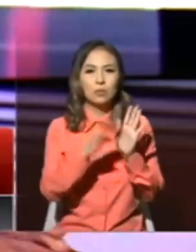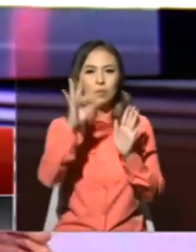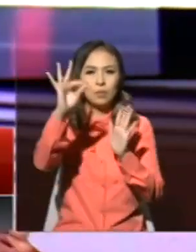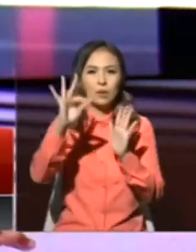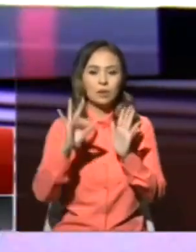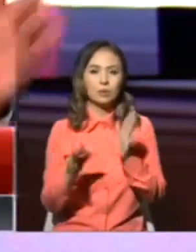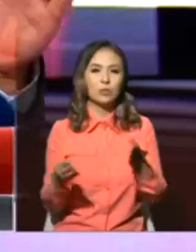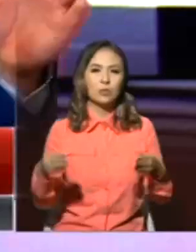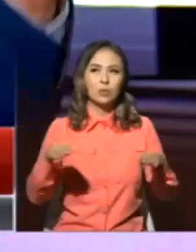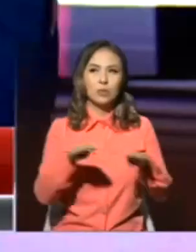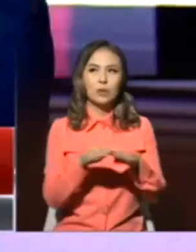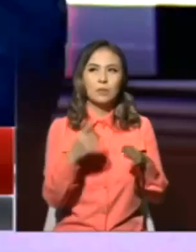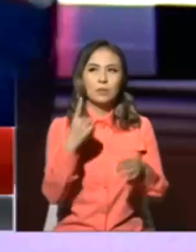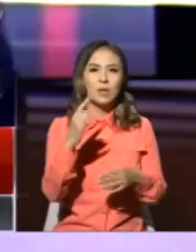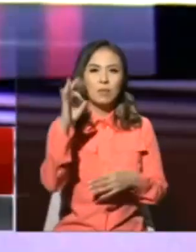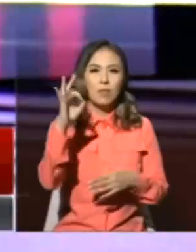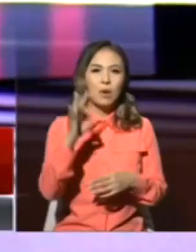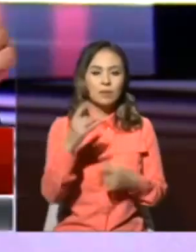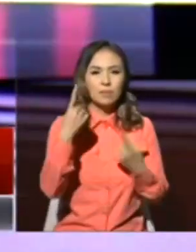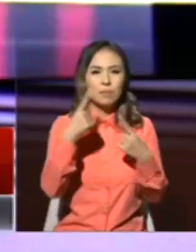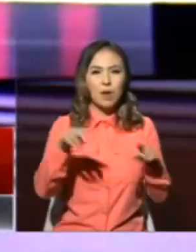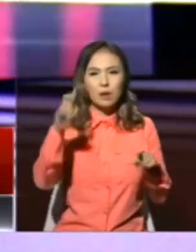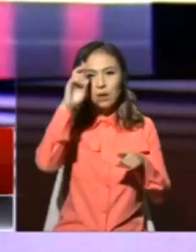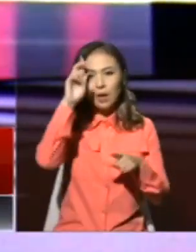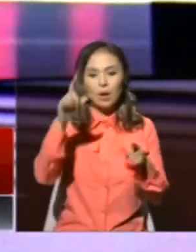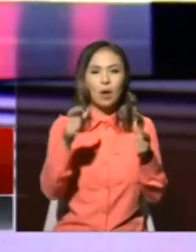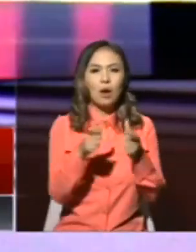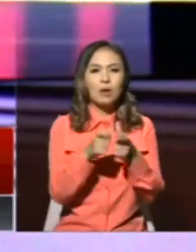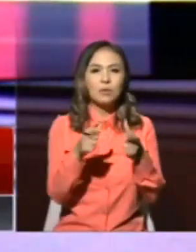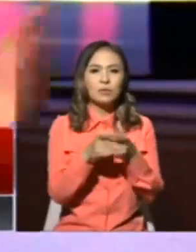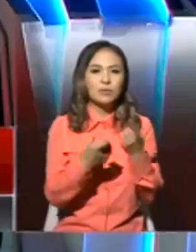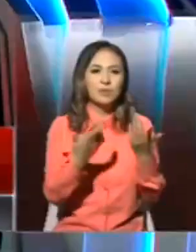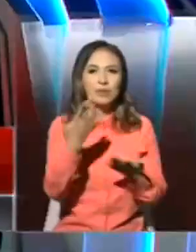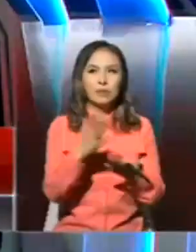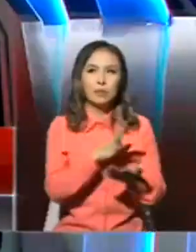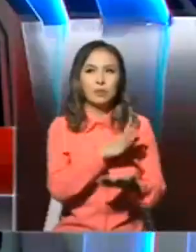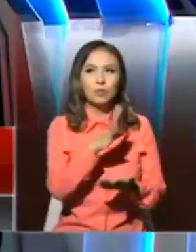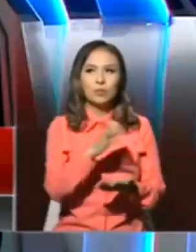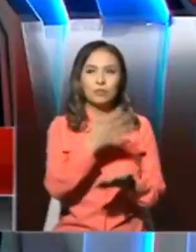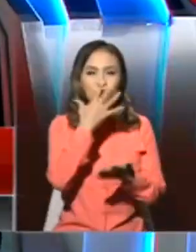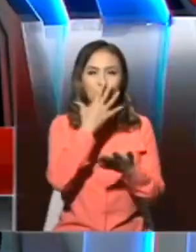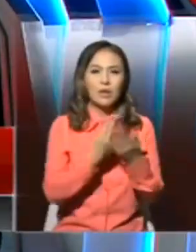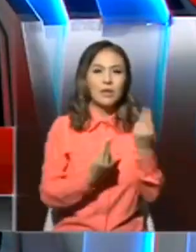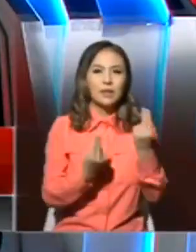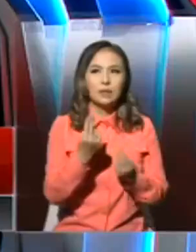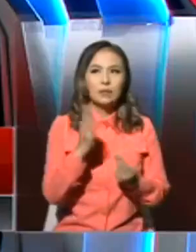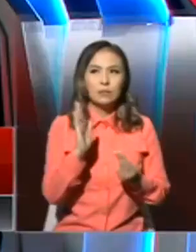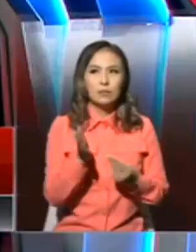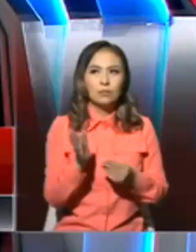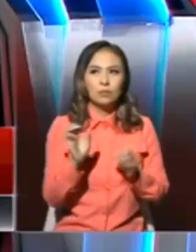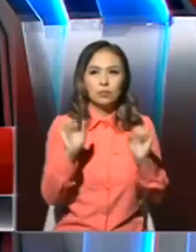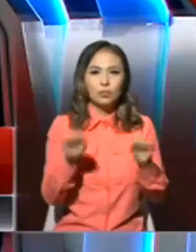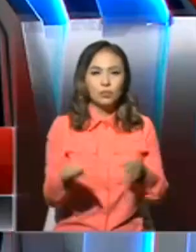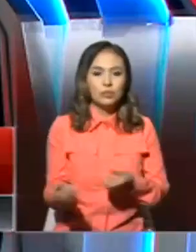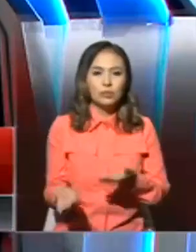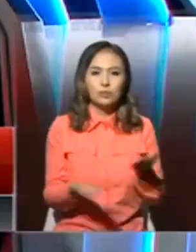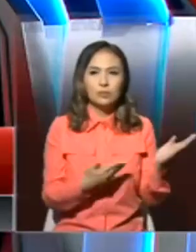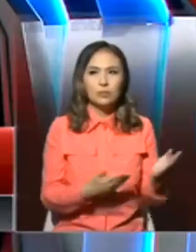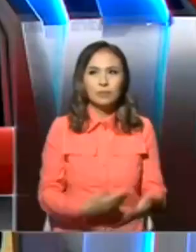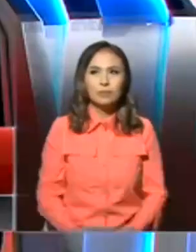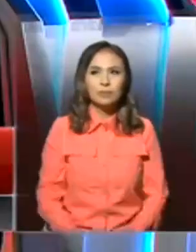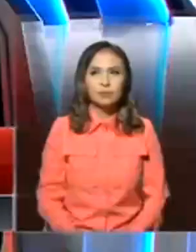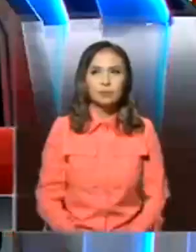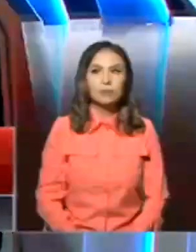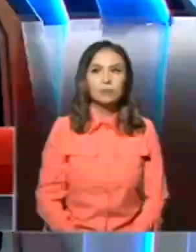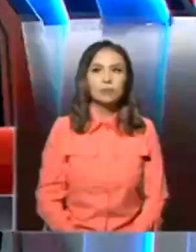тоқталады. 1%-ы басқа мемлекеттегі карточкалары бар адамдар бәлкім өздері ойнайды. Ойнай берсін. Бұл да аз болды. Ойнай